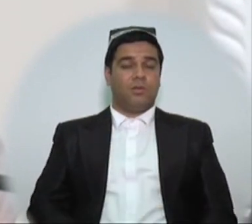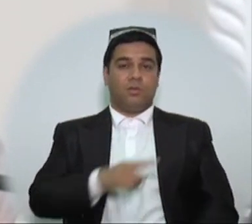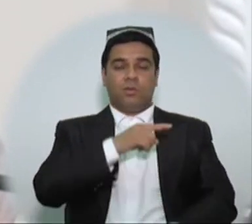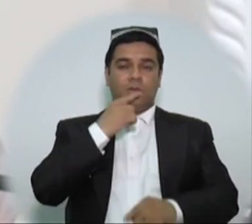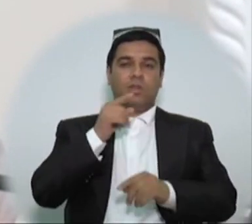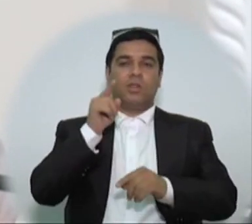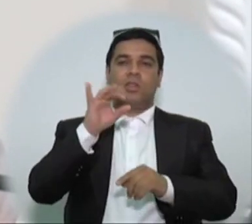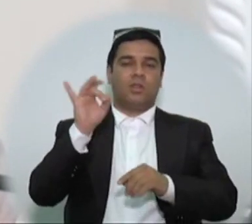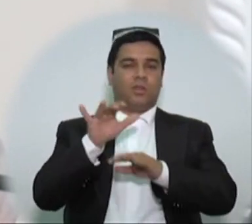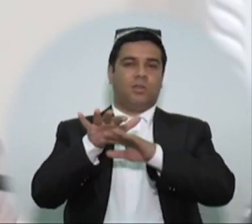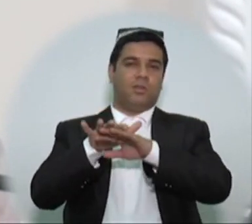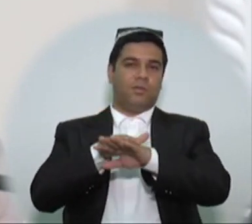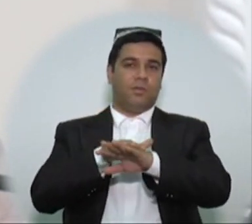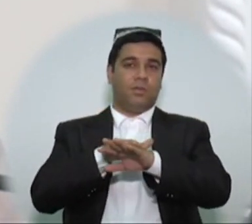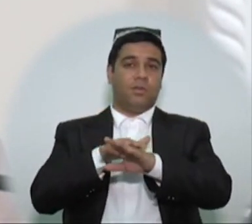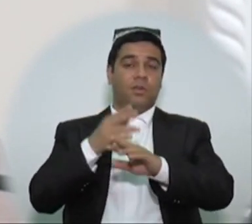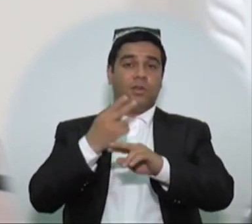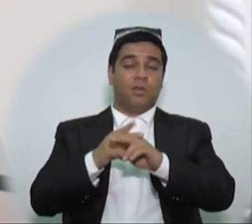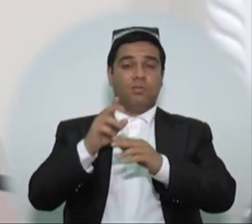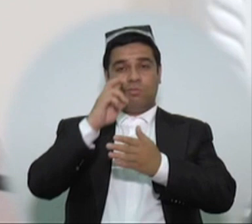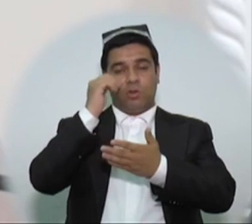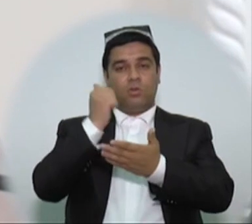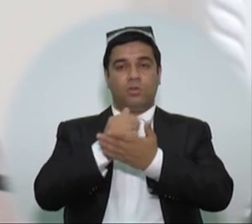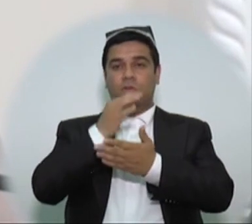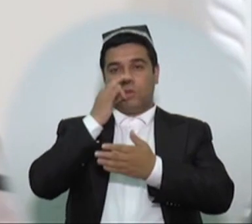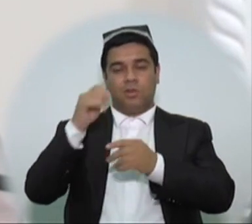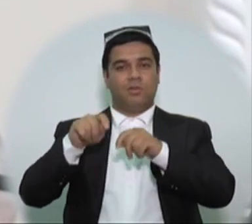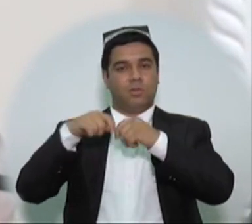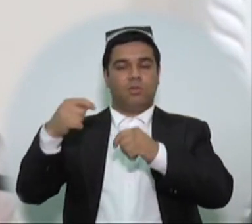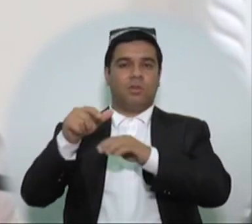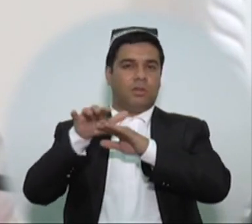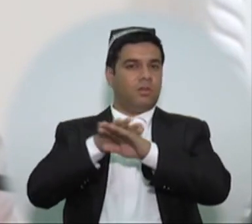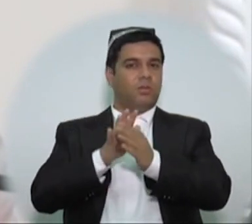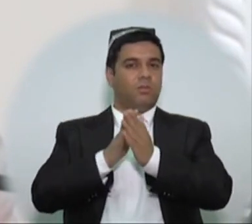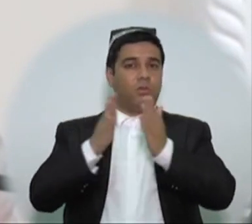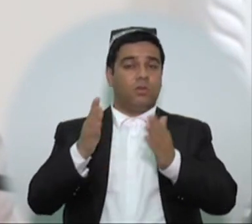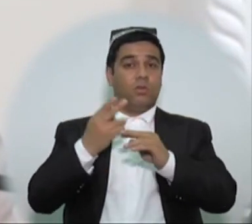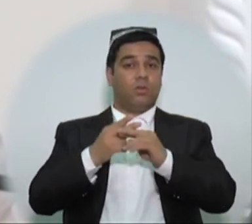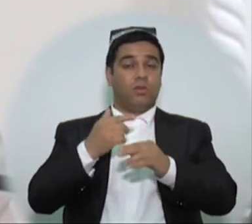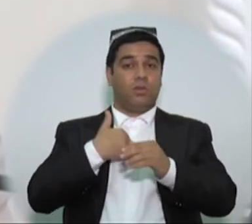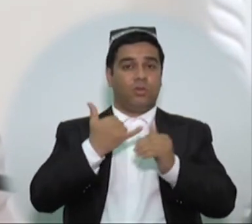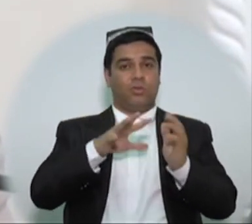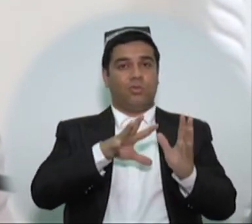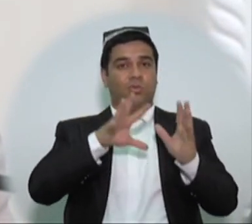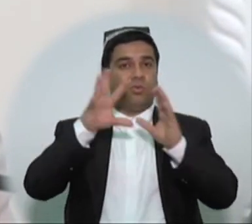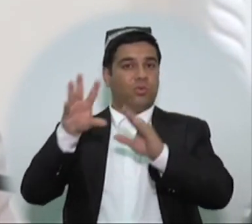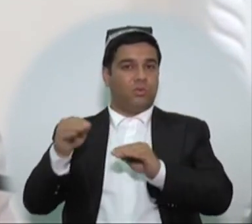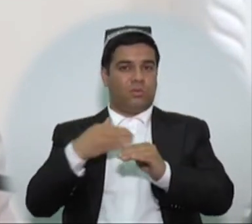uzr. U amir janoblariga borib, meni uzrimni ayting. Men ko'chayotgan edim,